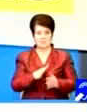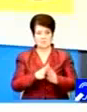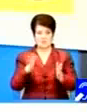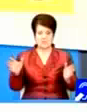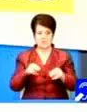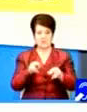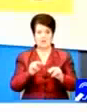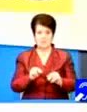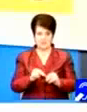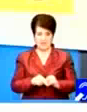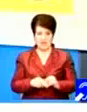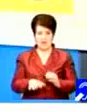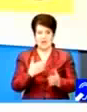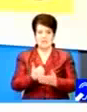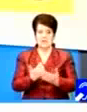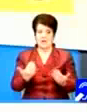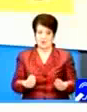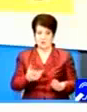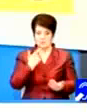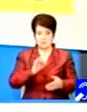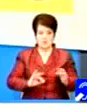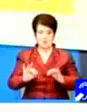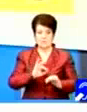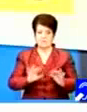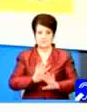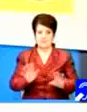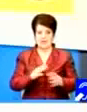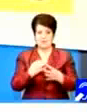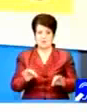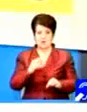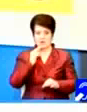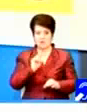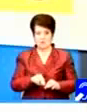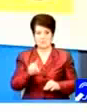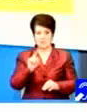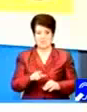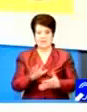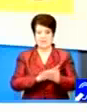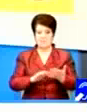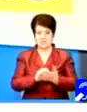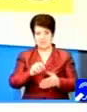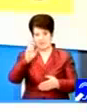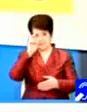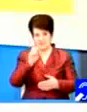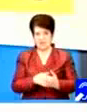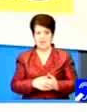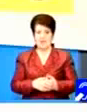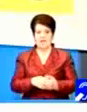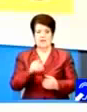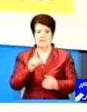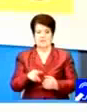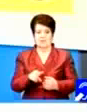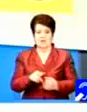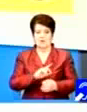majorități parlamentare. Liderii acum spun că nu vor negocia cu democrații pe care îi acuză de falimentarea țării. Cele două fracțiuni parlamentare vin însă